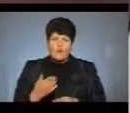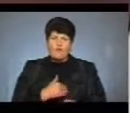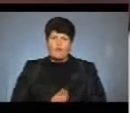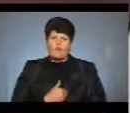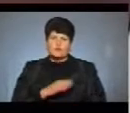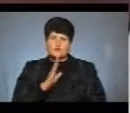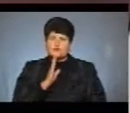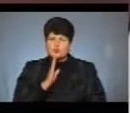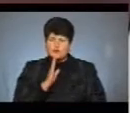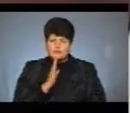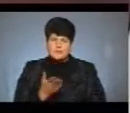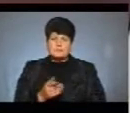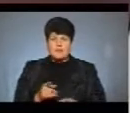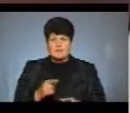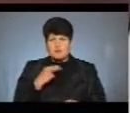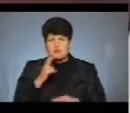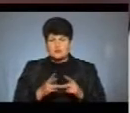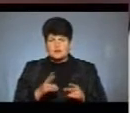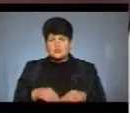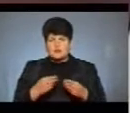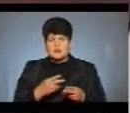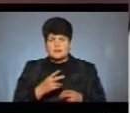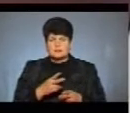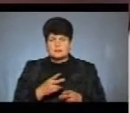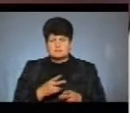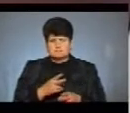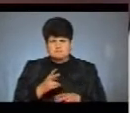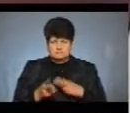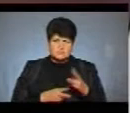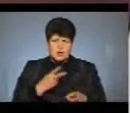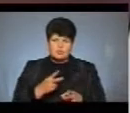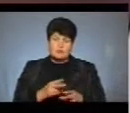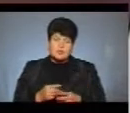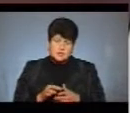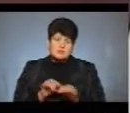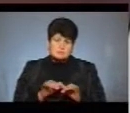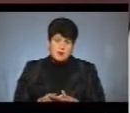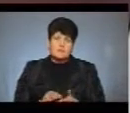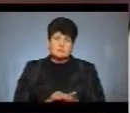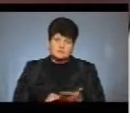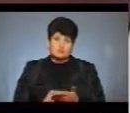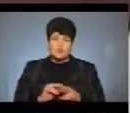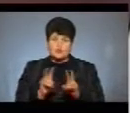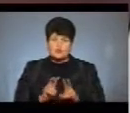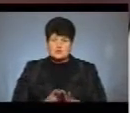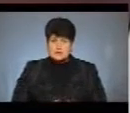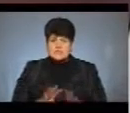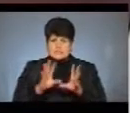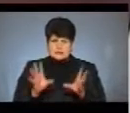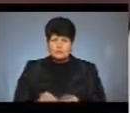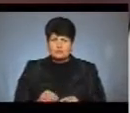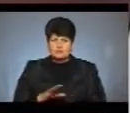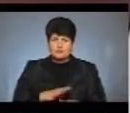Ващенко. Обвинувачені подали апеляцію і справу направили на повторний розгляд у Тернопільський міськрайонний суд. Загалом уже відбулося